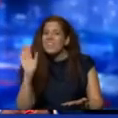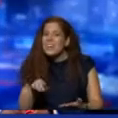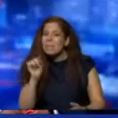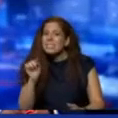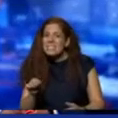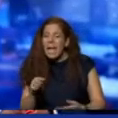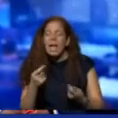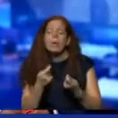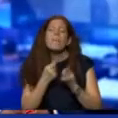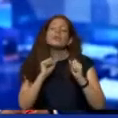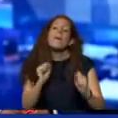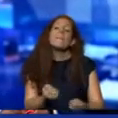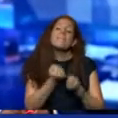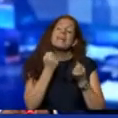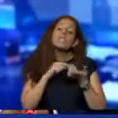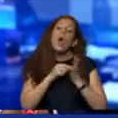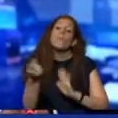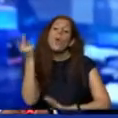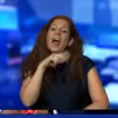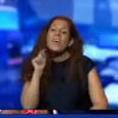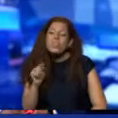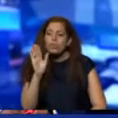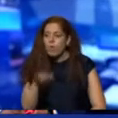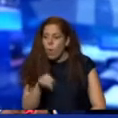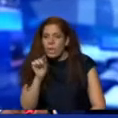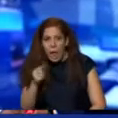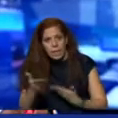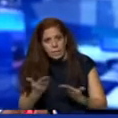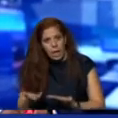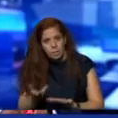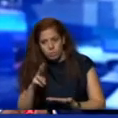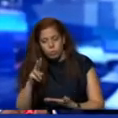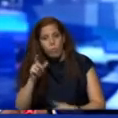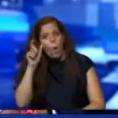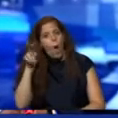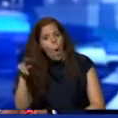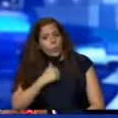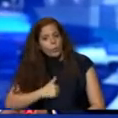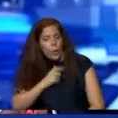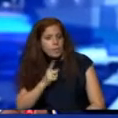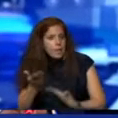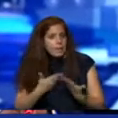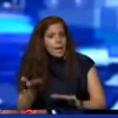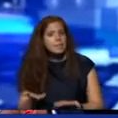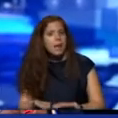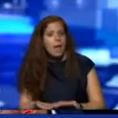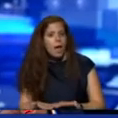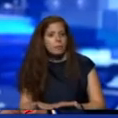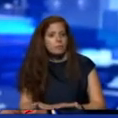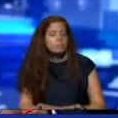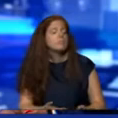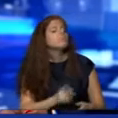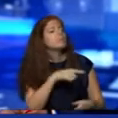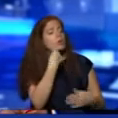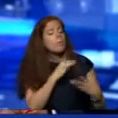זה היה כרוך במאמץ לגרום לו להבין שלפחות אליה תתייחס, כי אם יש פה אחות שכולה צריך להתייחס אליה. אני אומר